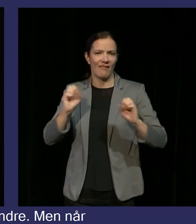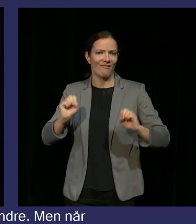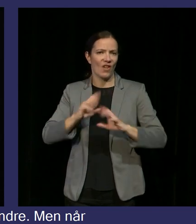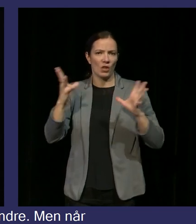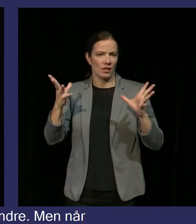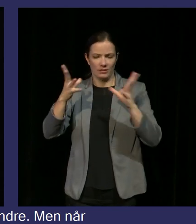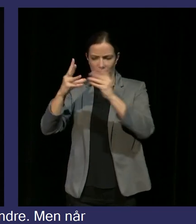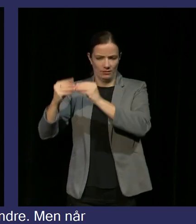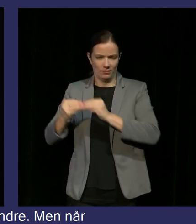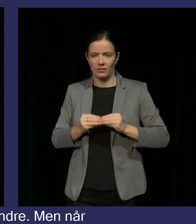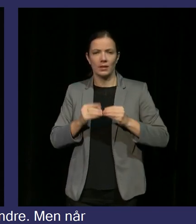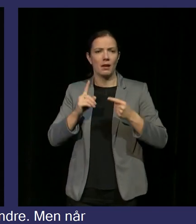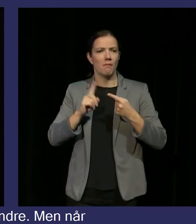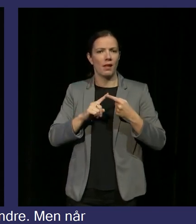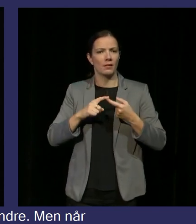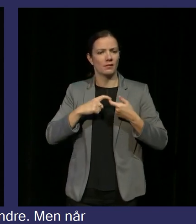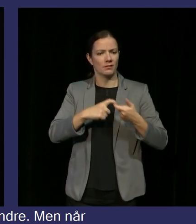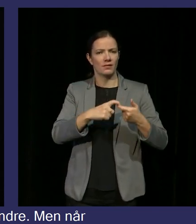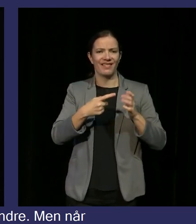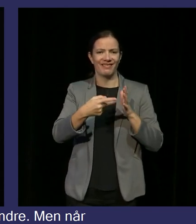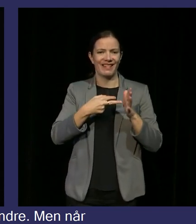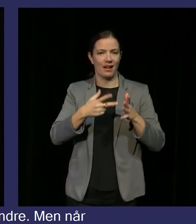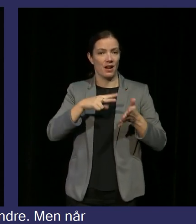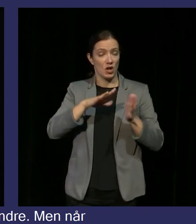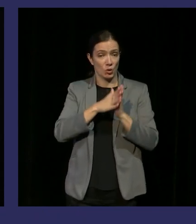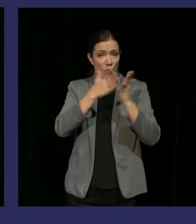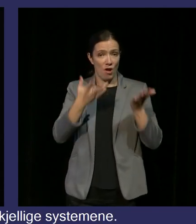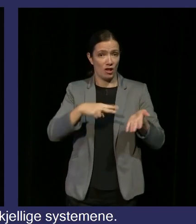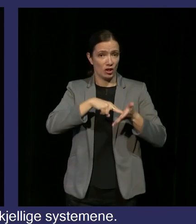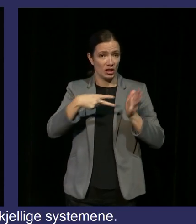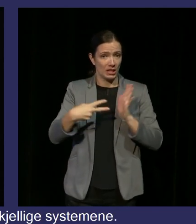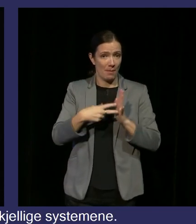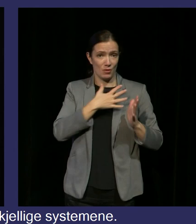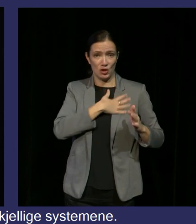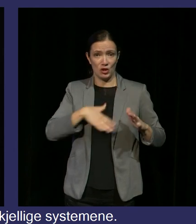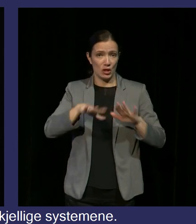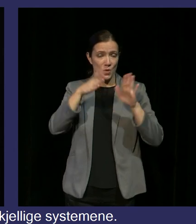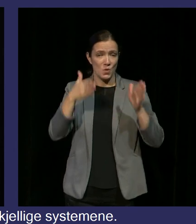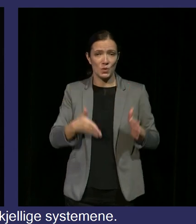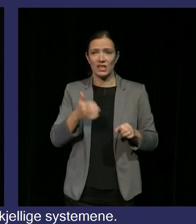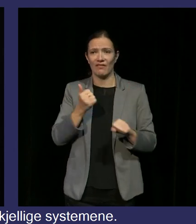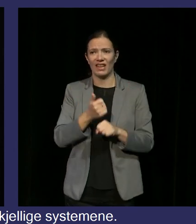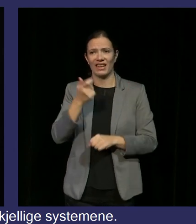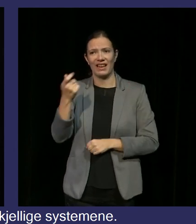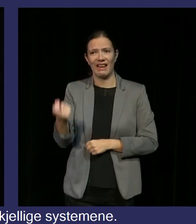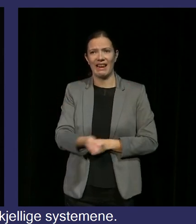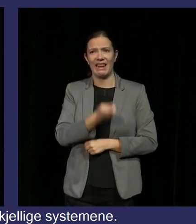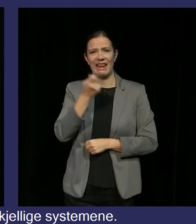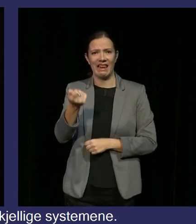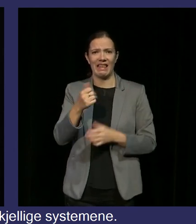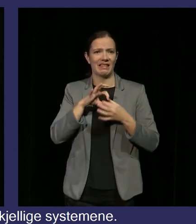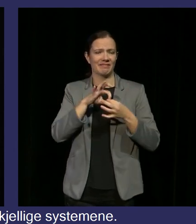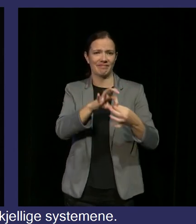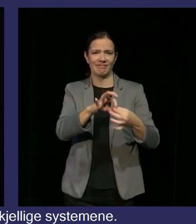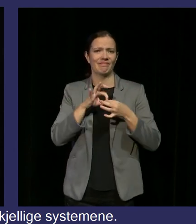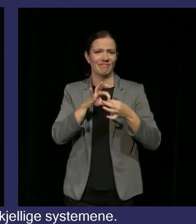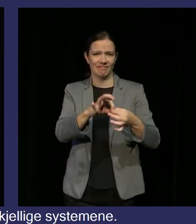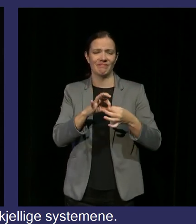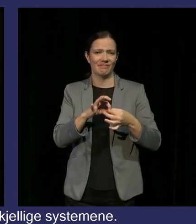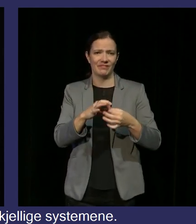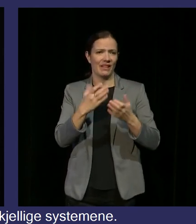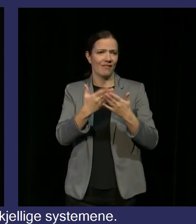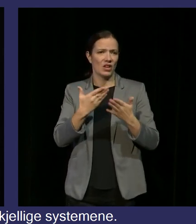hverandre. Men når vi kommer til de digitale journalsystemene på sykehus, så det så lite samkjøring mellom de forskjellige systemene. Det være seg